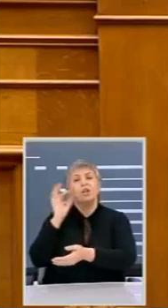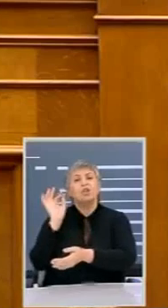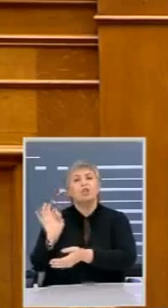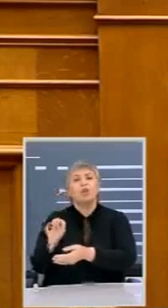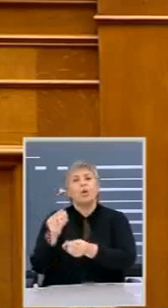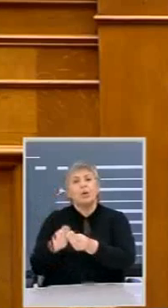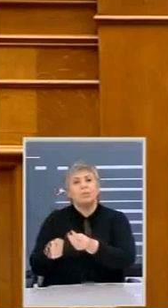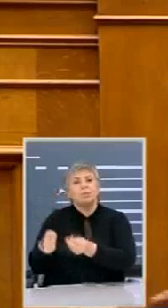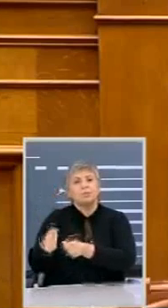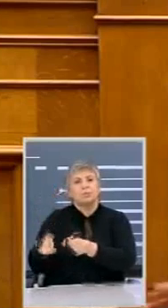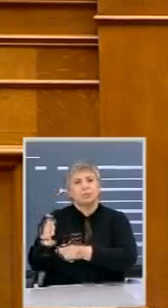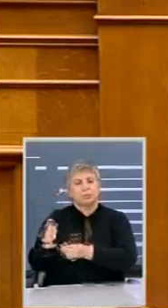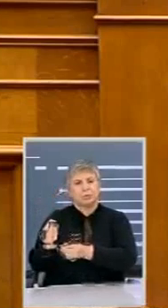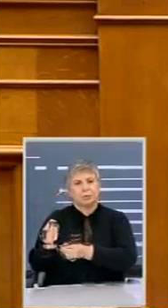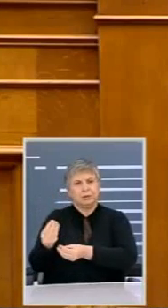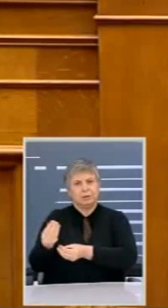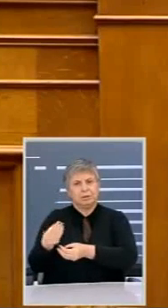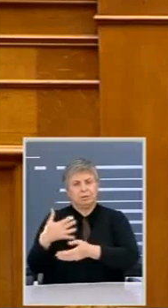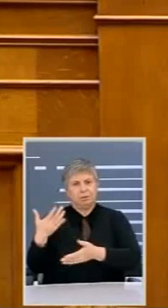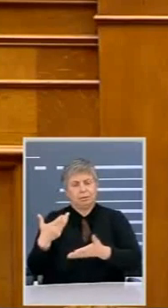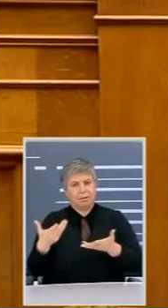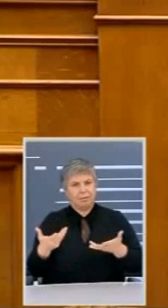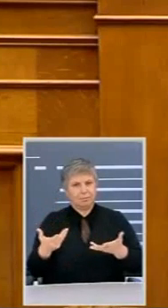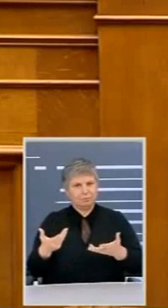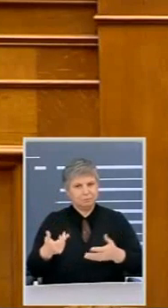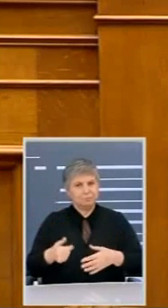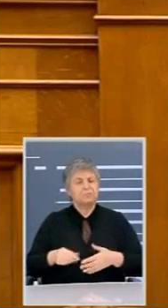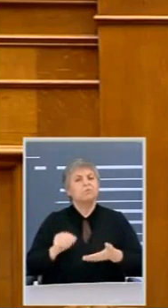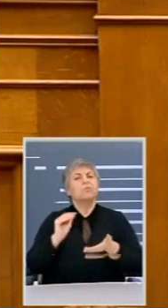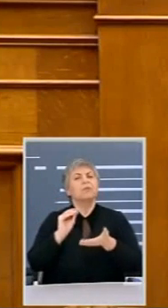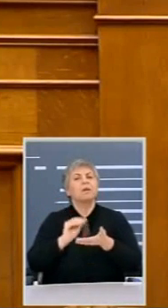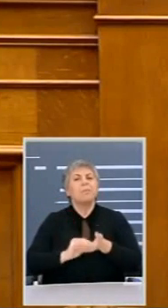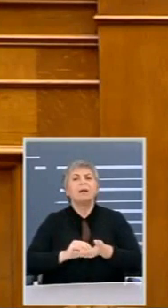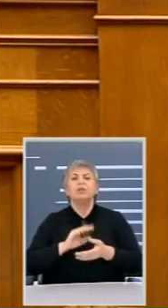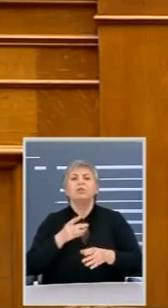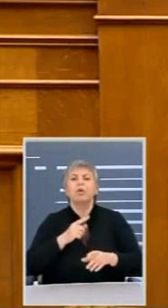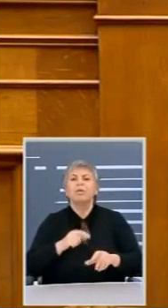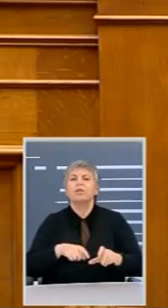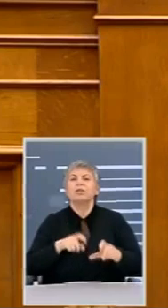κεφαλαίου για να δανειστεί. Ανάλογα και ο δανεισμός των εταιριών,